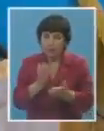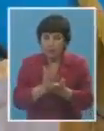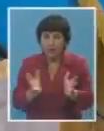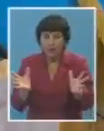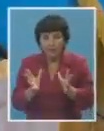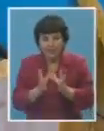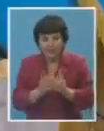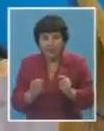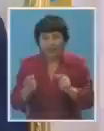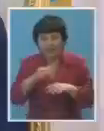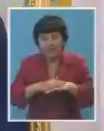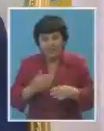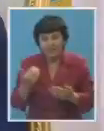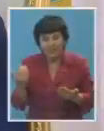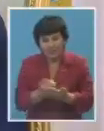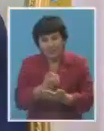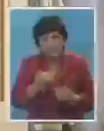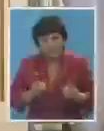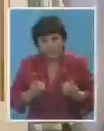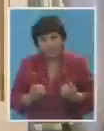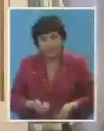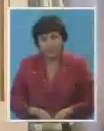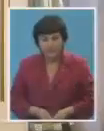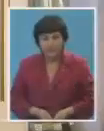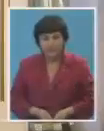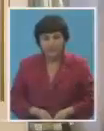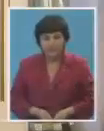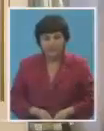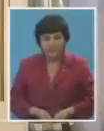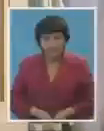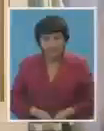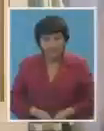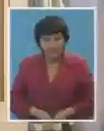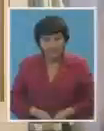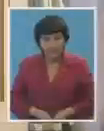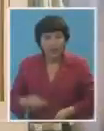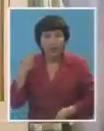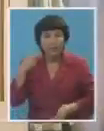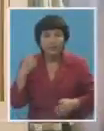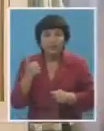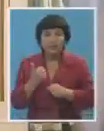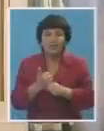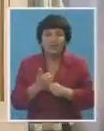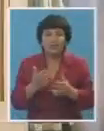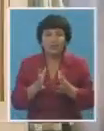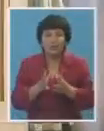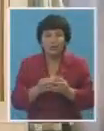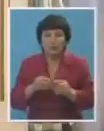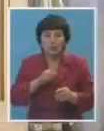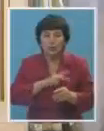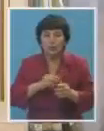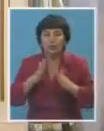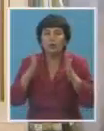Барша қазақстандықтың атынан саған жеңіс тілеймін. Для меня это большая честь, так как президент қолынан орден алу мен үшін үлкен